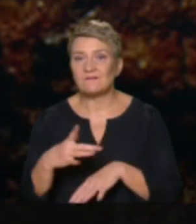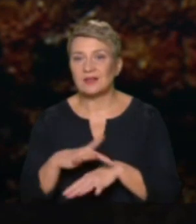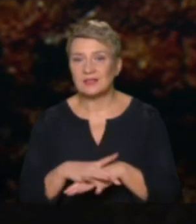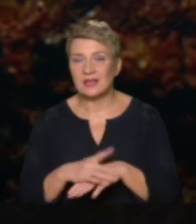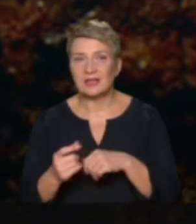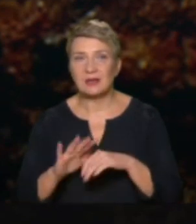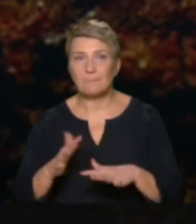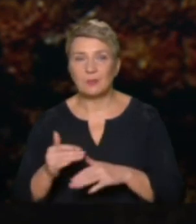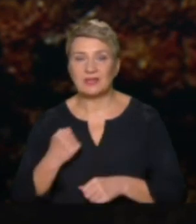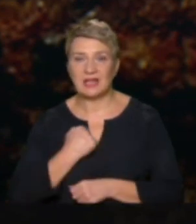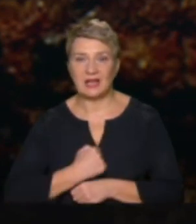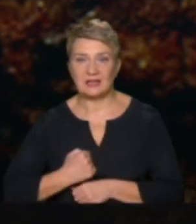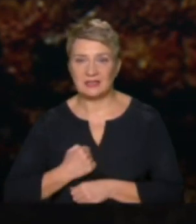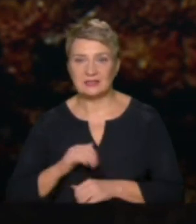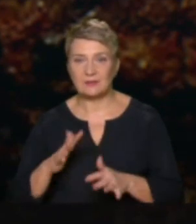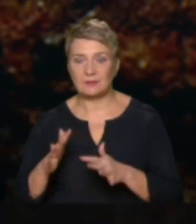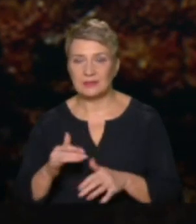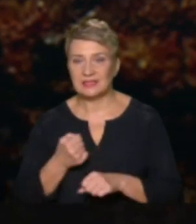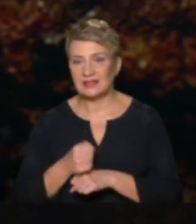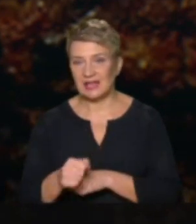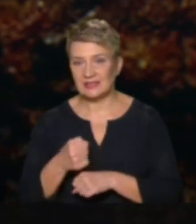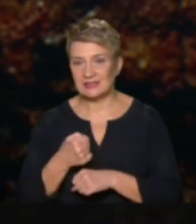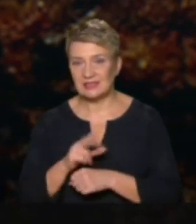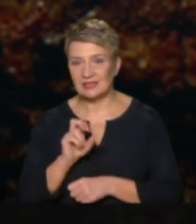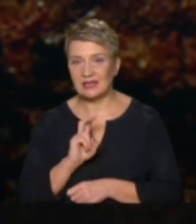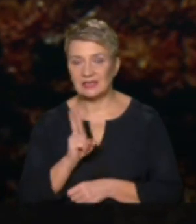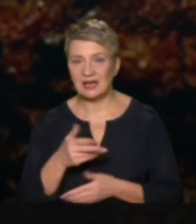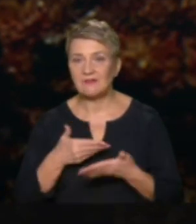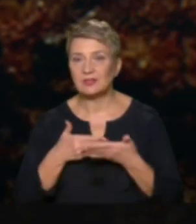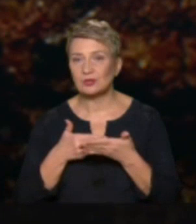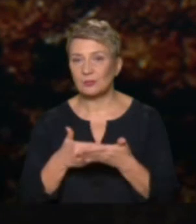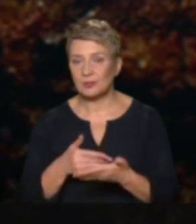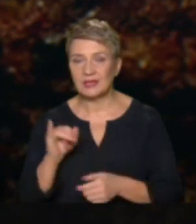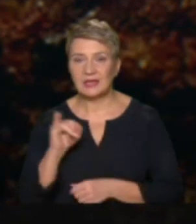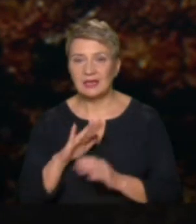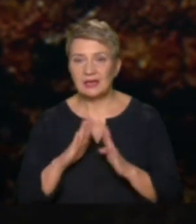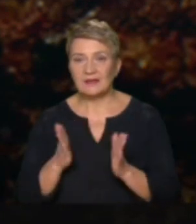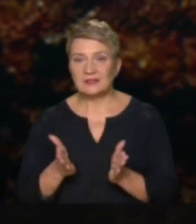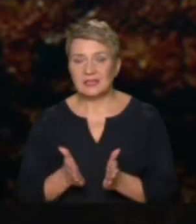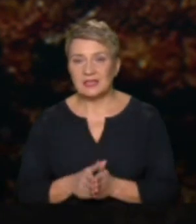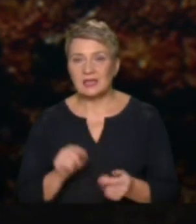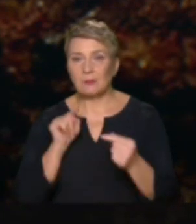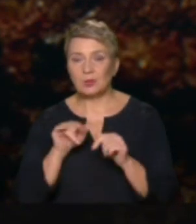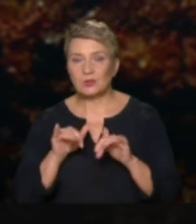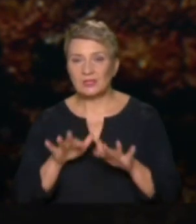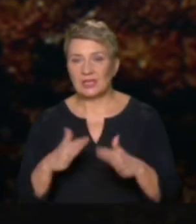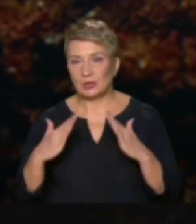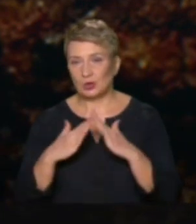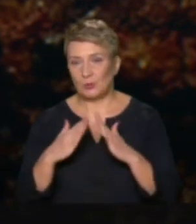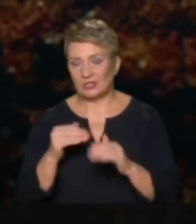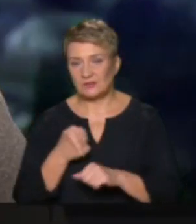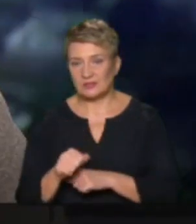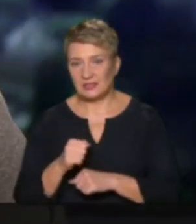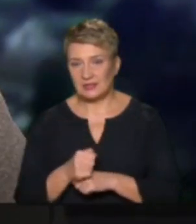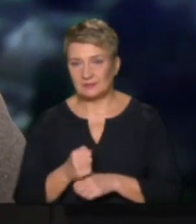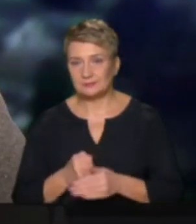агресії, виникають моменти насильства. Як ви допомагаєте, ну і взагалі протидія домашньому насильству? Власне,